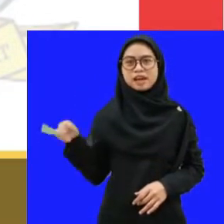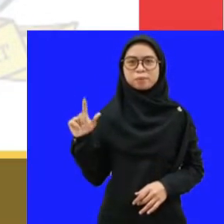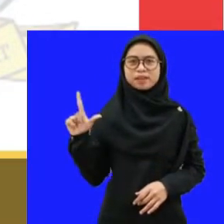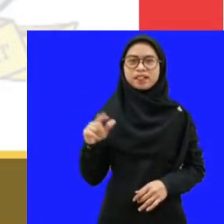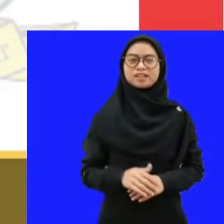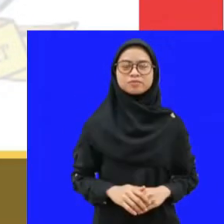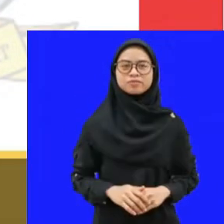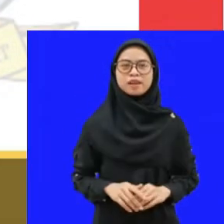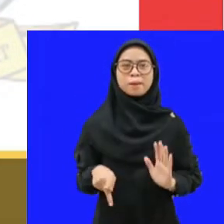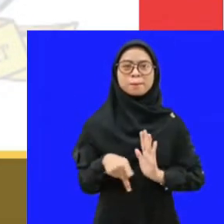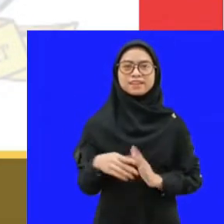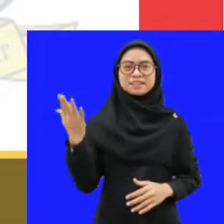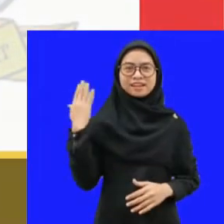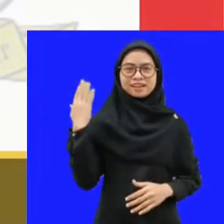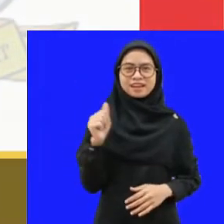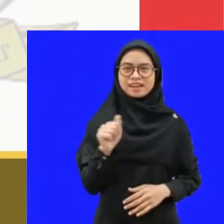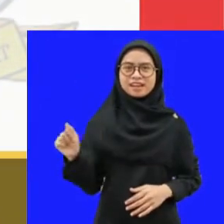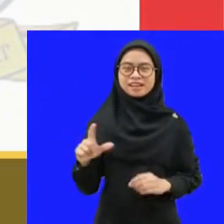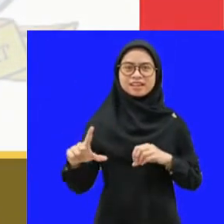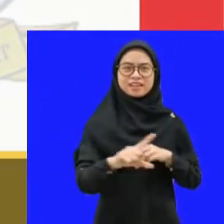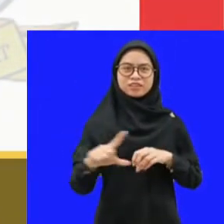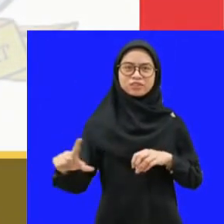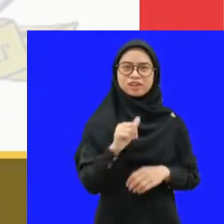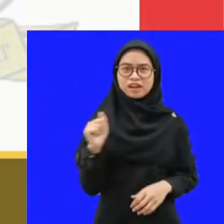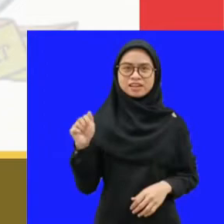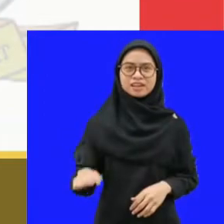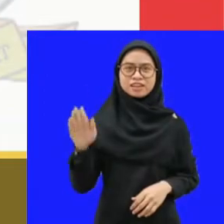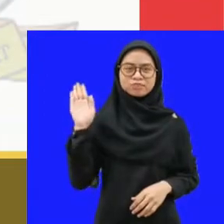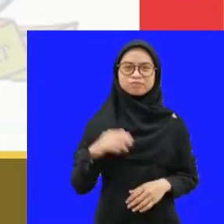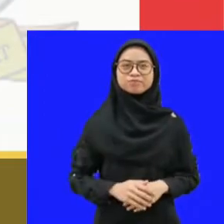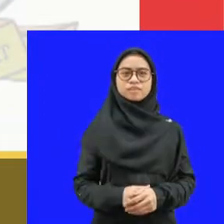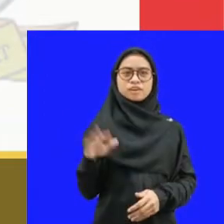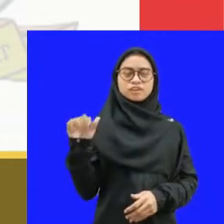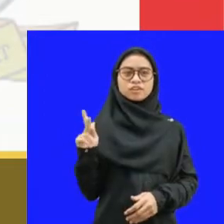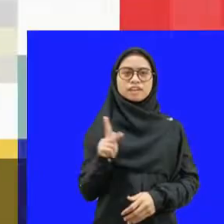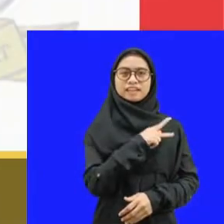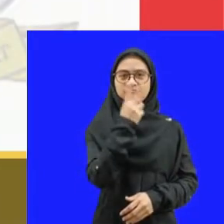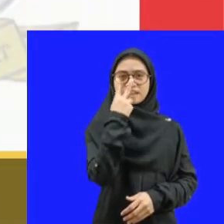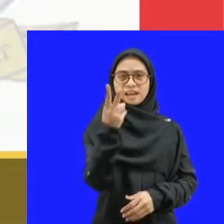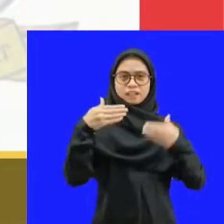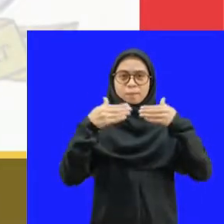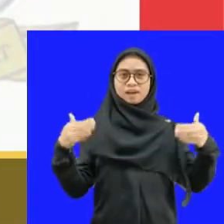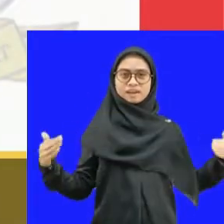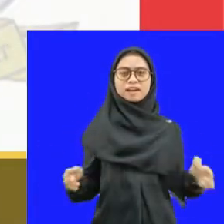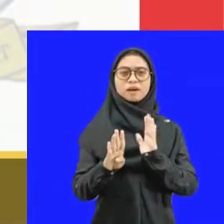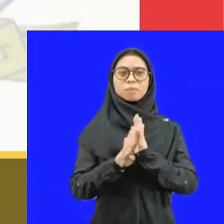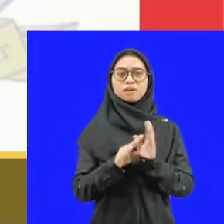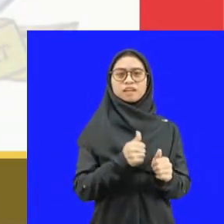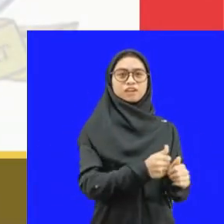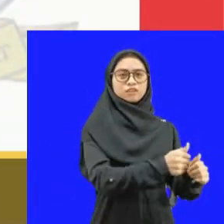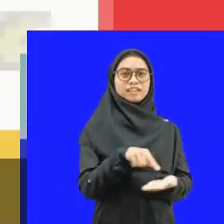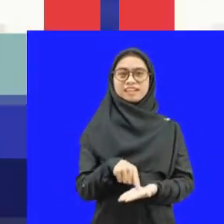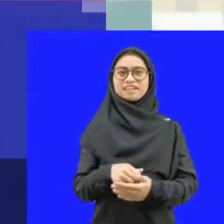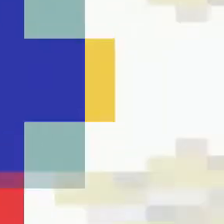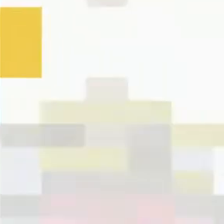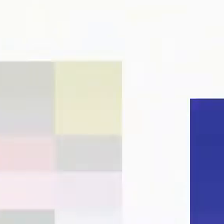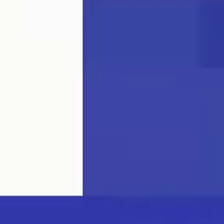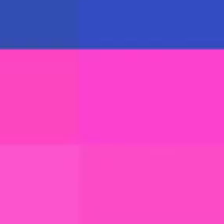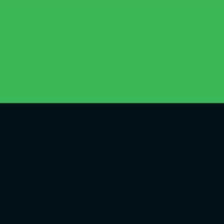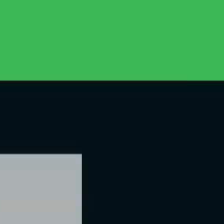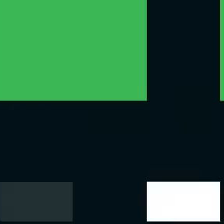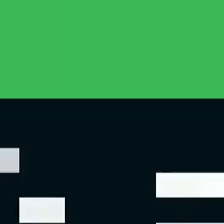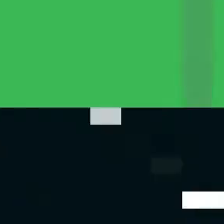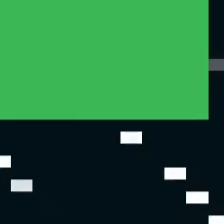dan catatan sipil, serta pengendalian lingkungan hidup. Untuk lebih jelasnya, yuk kita lihat bagian berikut ini.